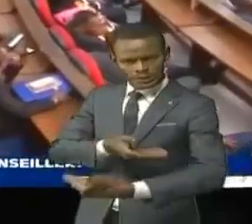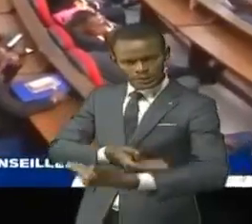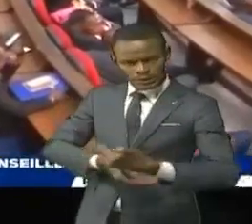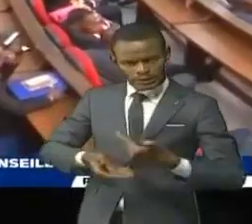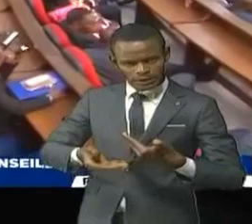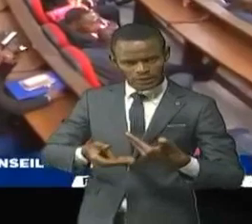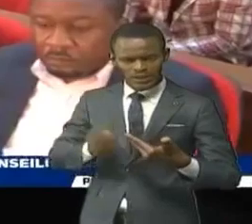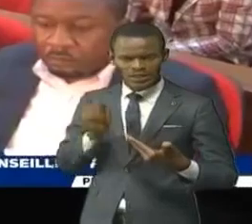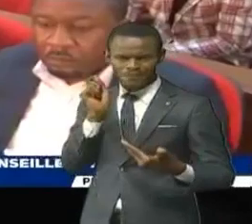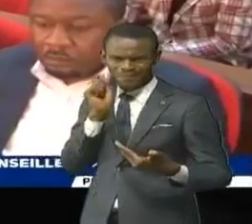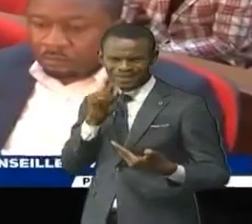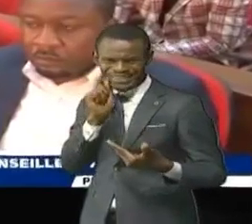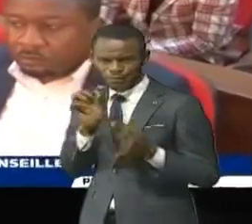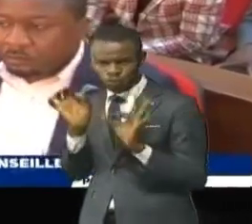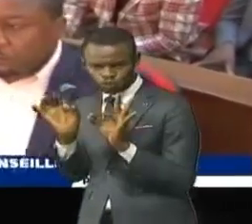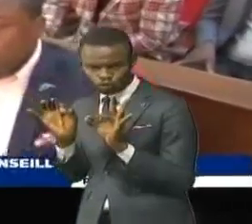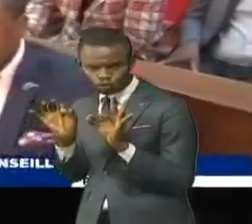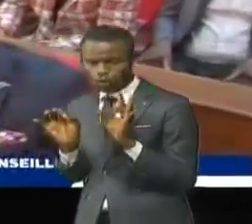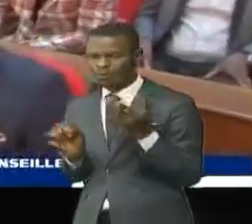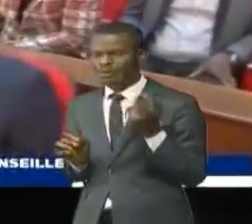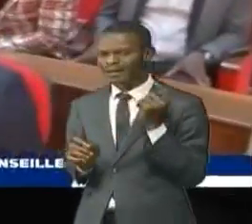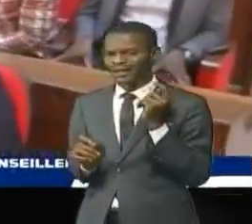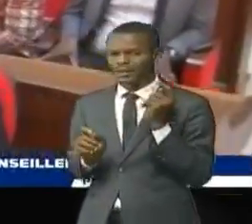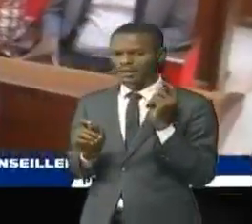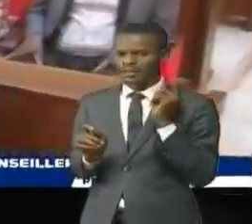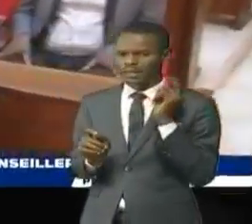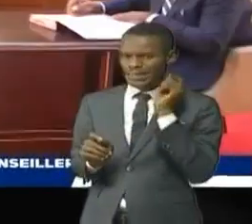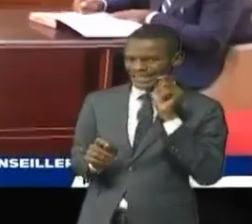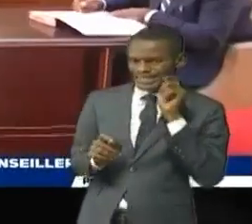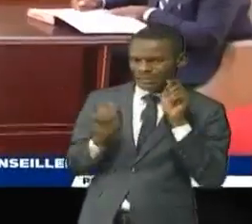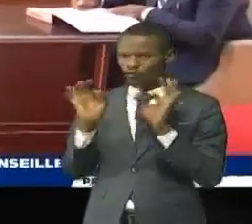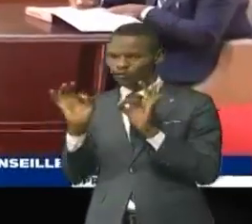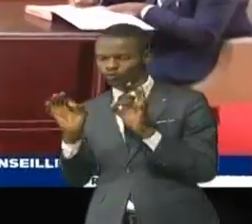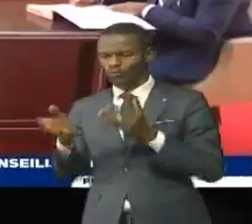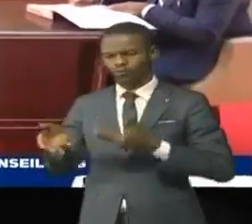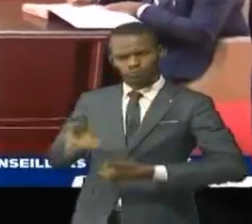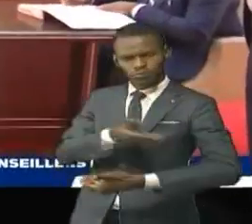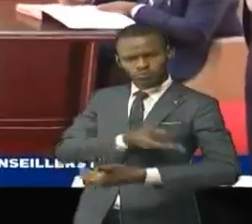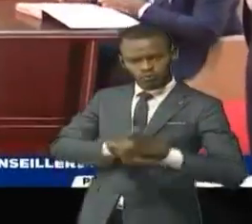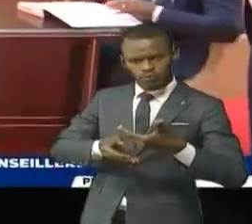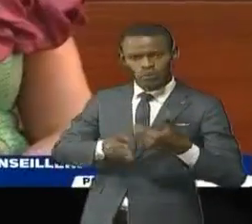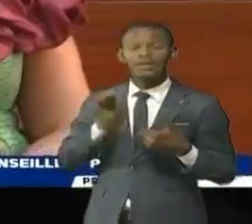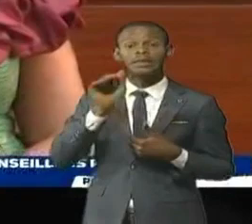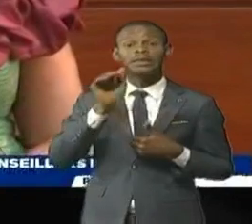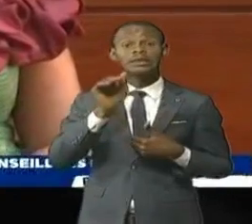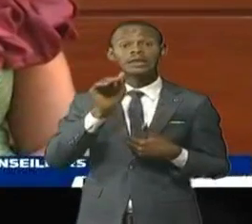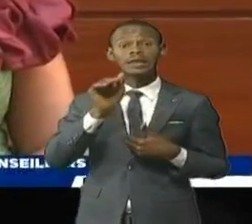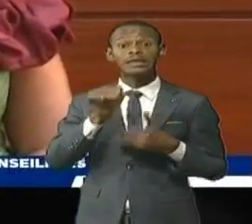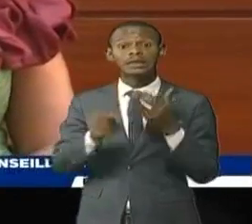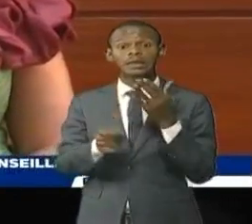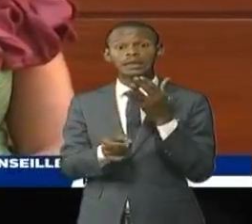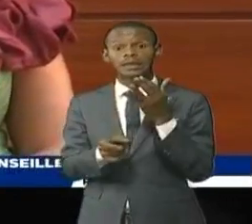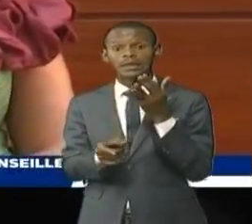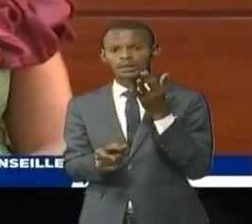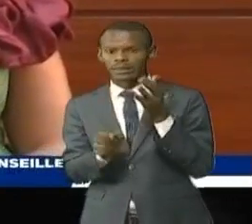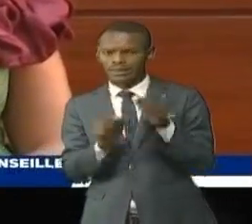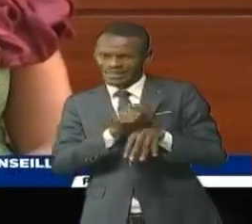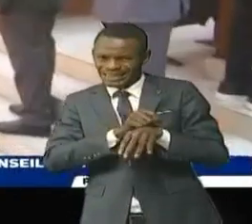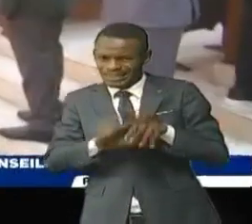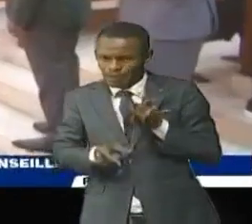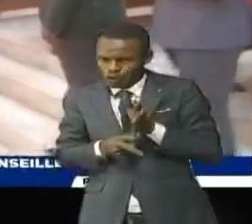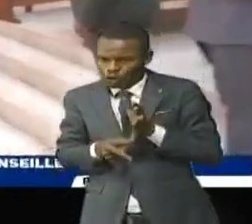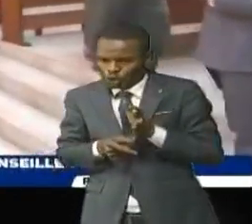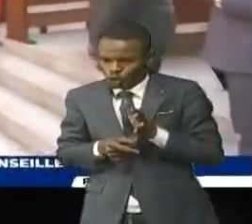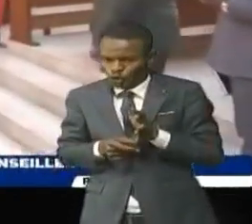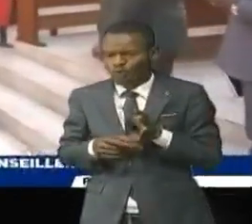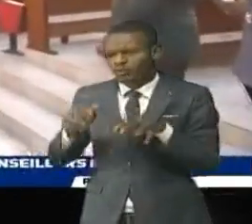conseillers principaux entrants et sortants, le professeur Toumba Boacha Nicole s'est entretenu à huis clos avec la nouvelle